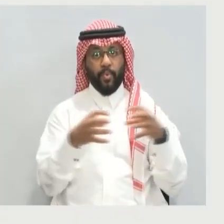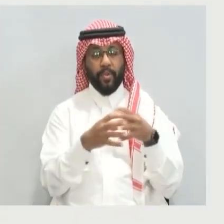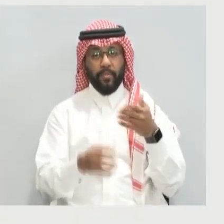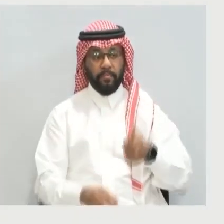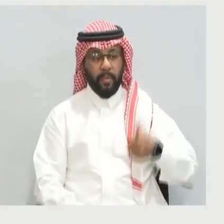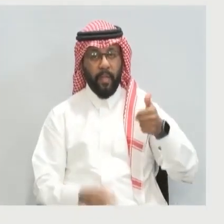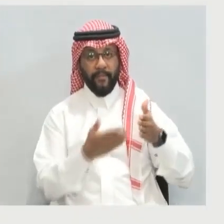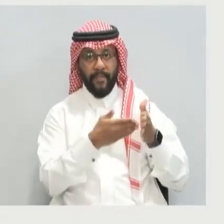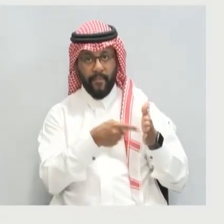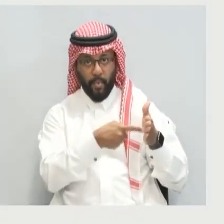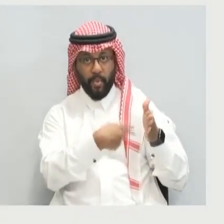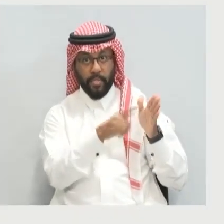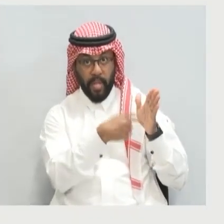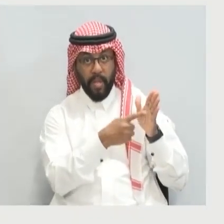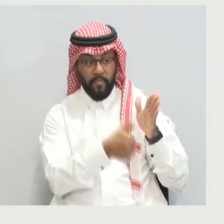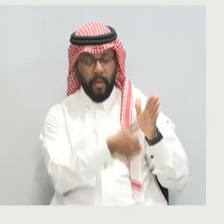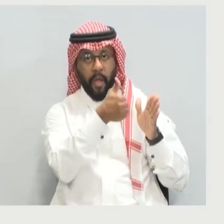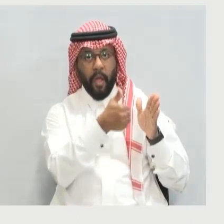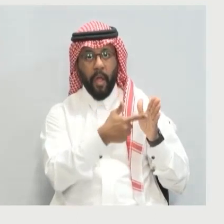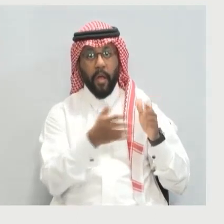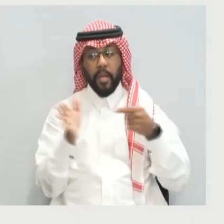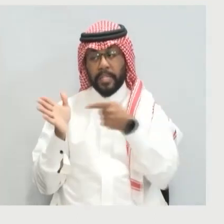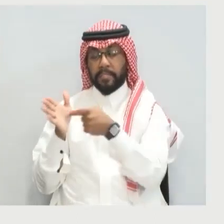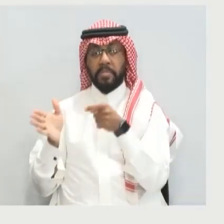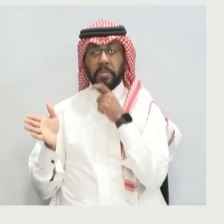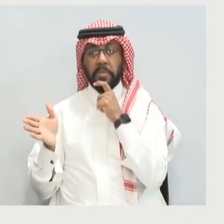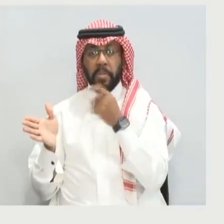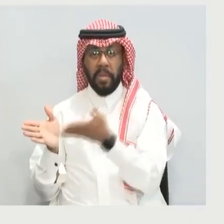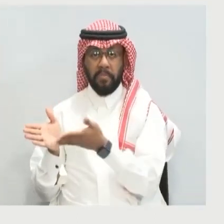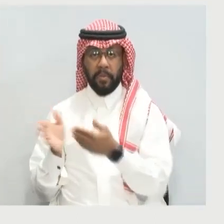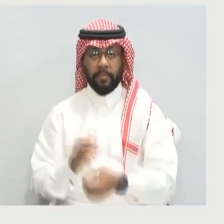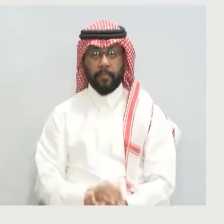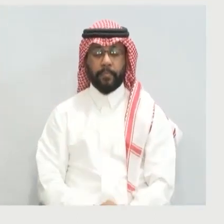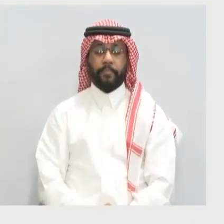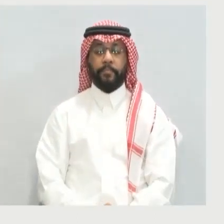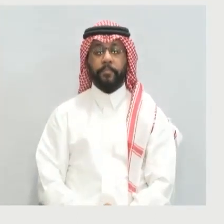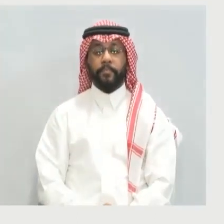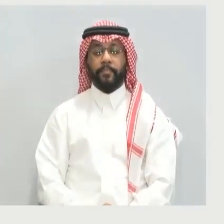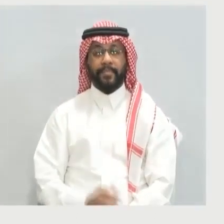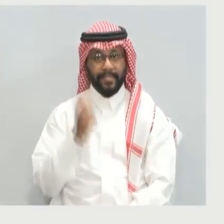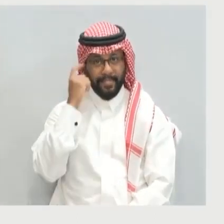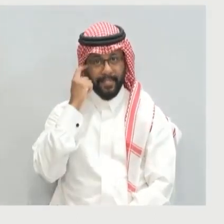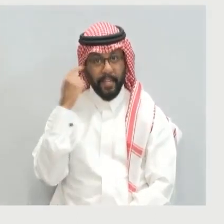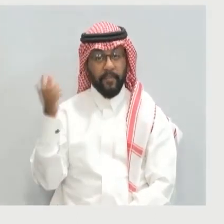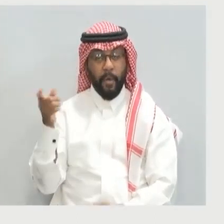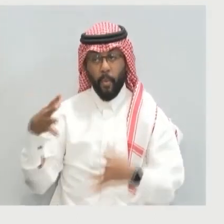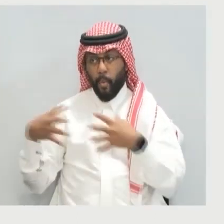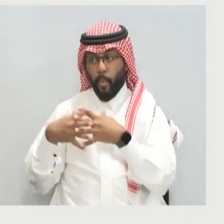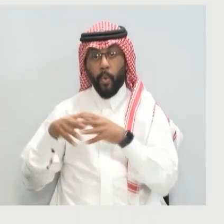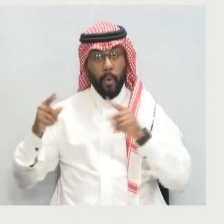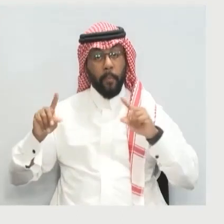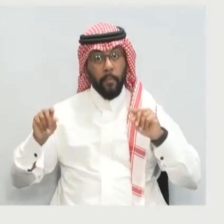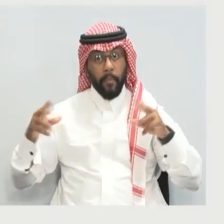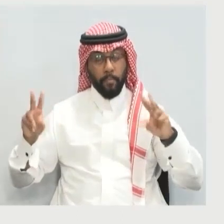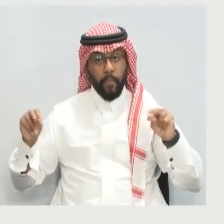نواتج اذا هنا كانت هناك طاقه للتنشيط وهنا لم تكن هناك طاقه للتنشيط بالرغم ان كلا من